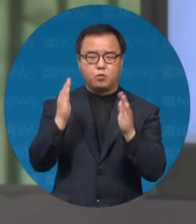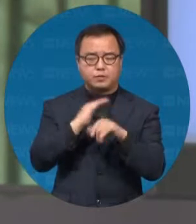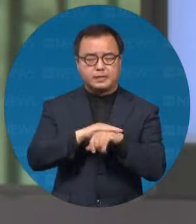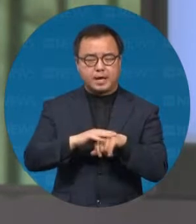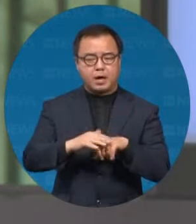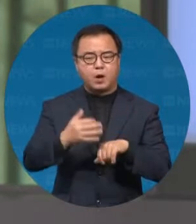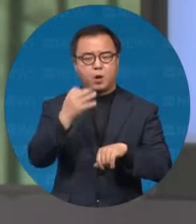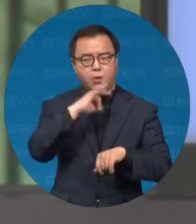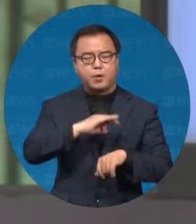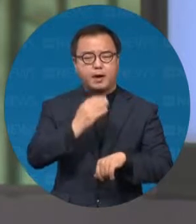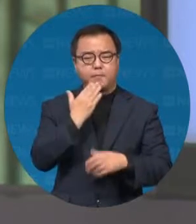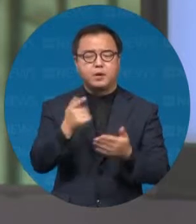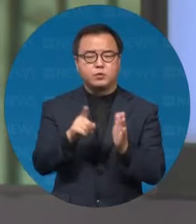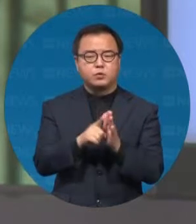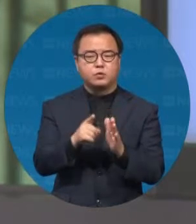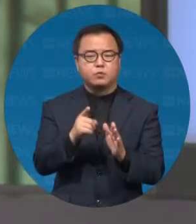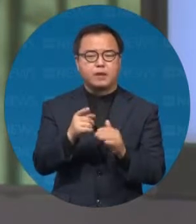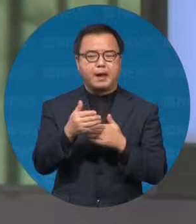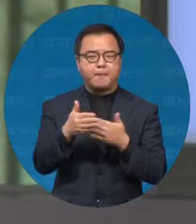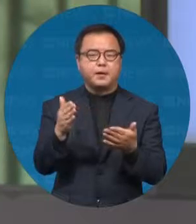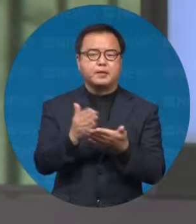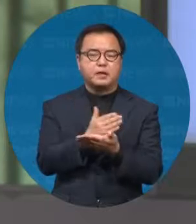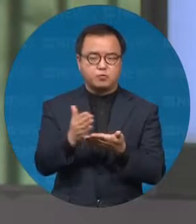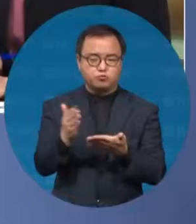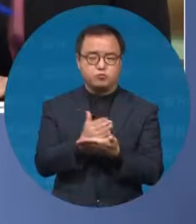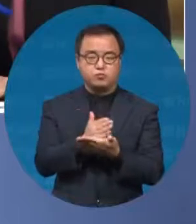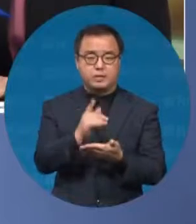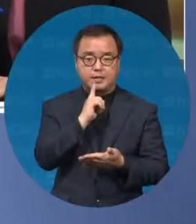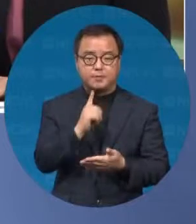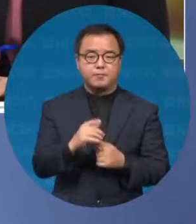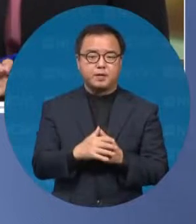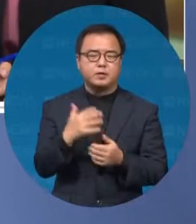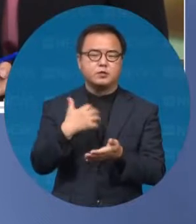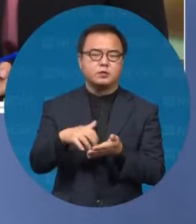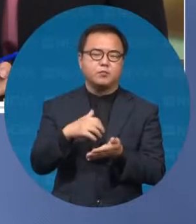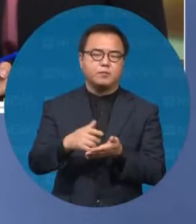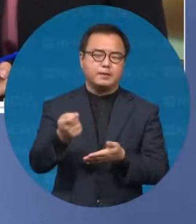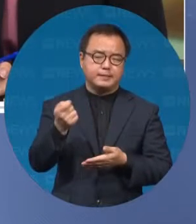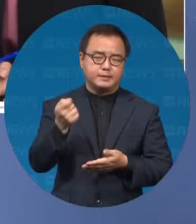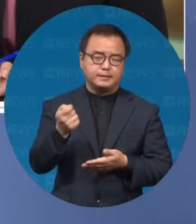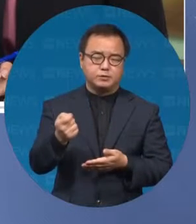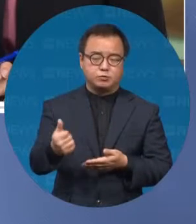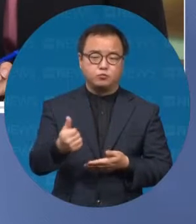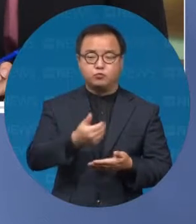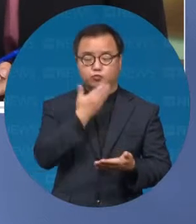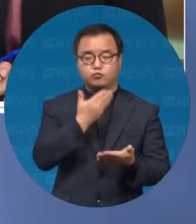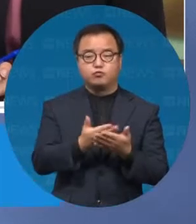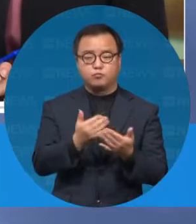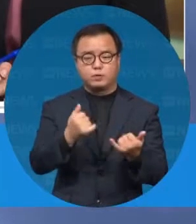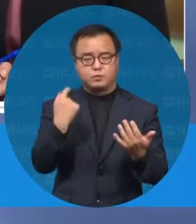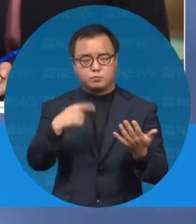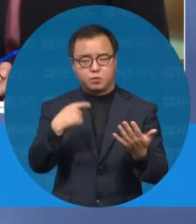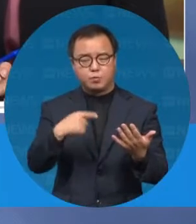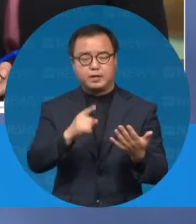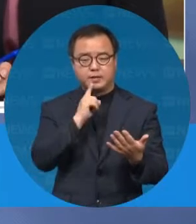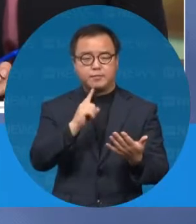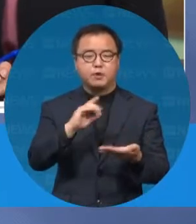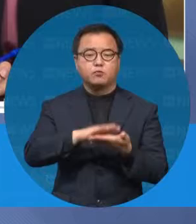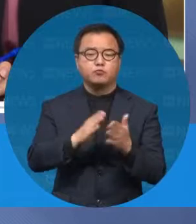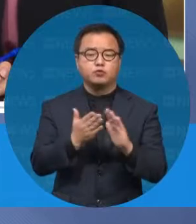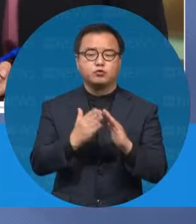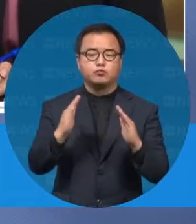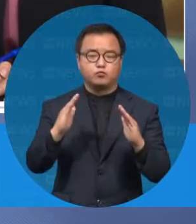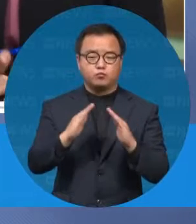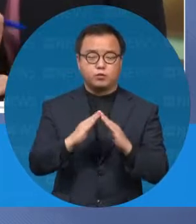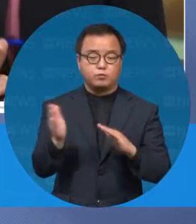수 있는 더 작은 단위로 쪼개 기로 한 건데요 이른바 이 소수정예 교육을 실시하기로 한 겁니다 유치원에서 2학년까지